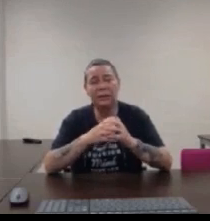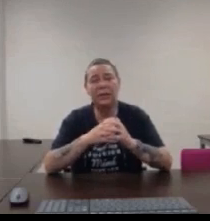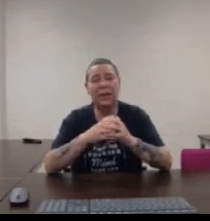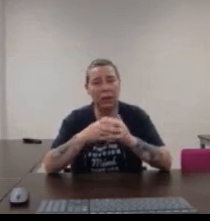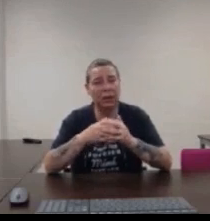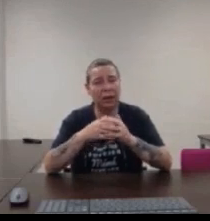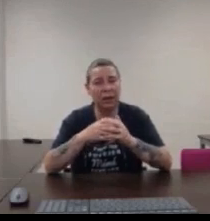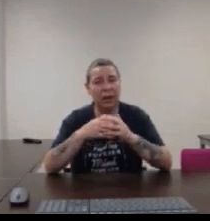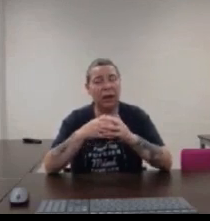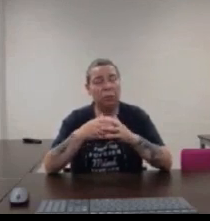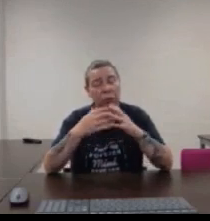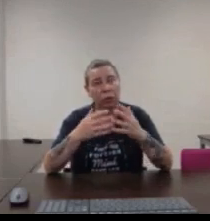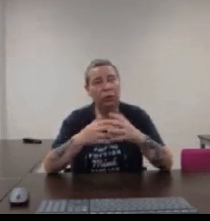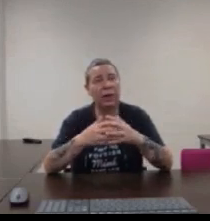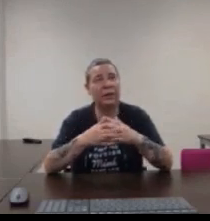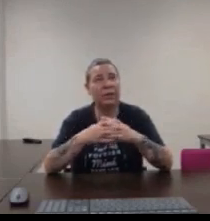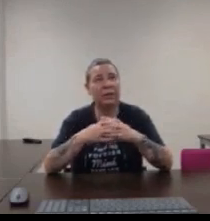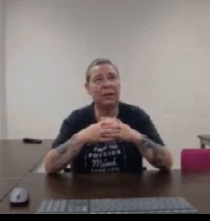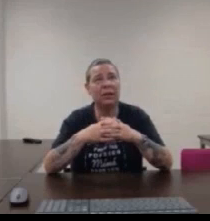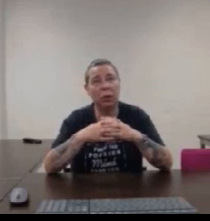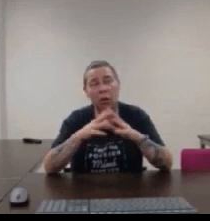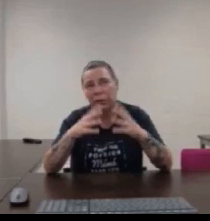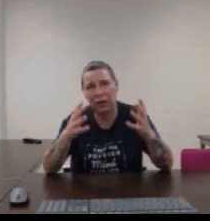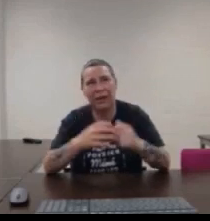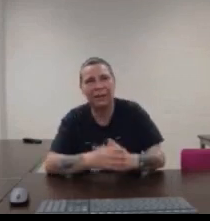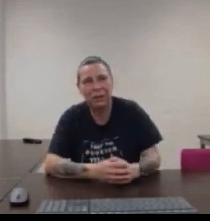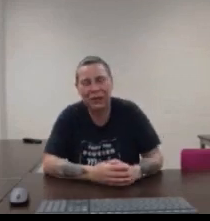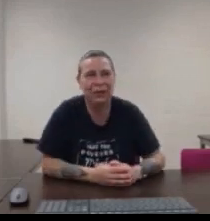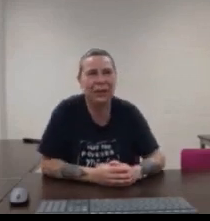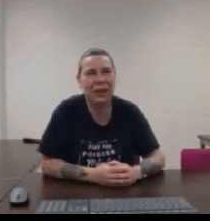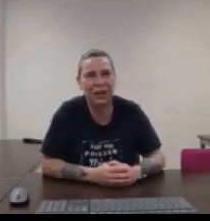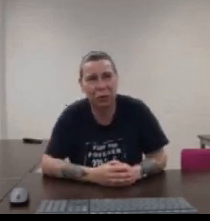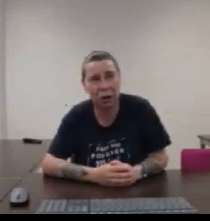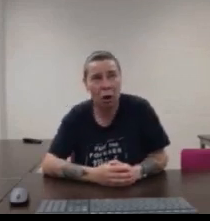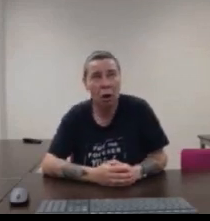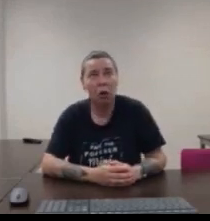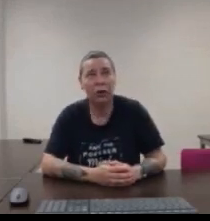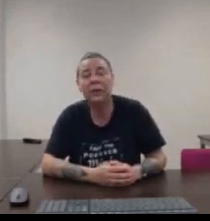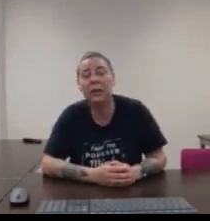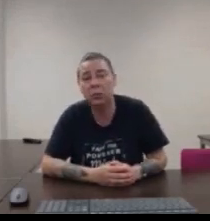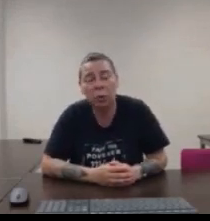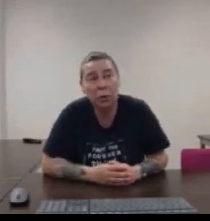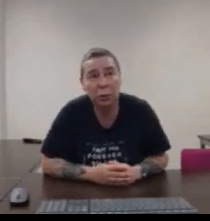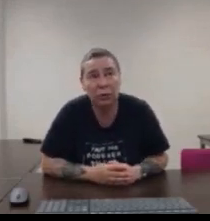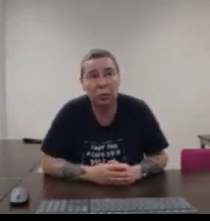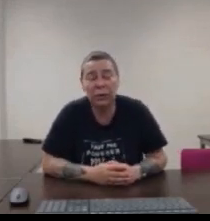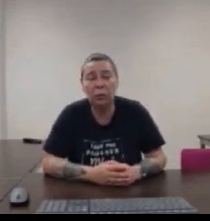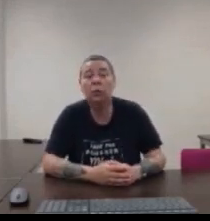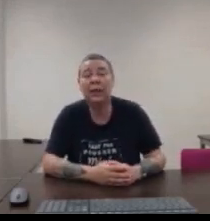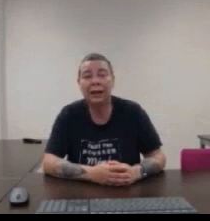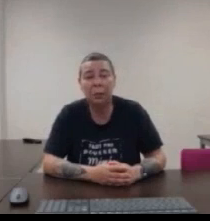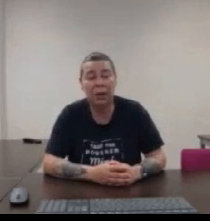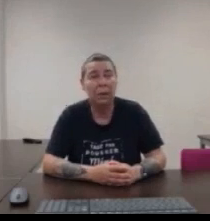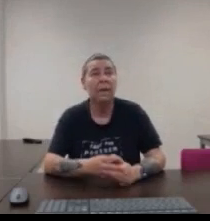dans l'activité administrative et plutôt dans l'activité travail sur écran, parce qu'il n'y a pas que les administratifs qui travaillent sur écran, on a effectivement en première position